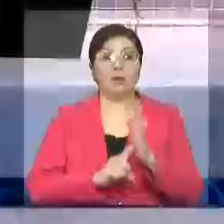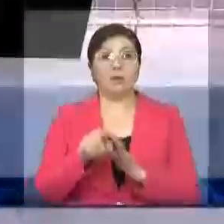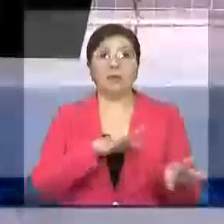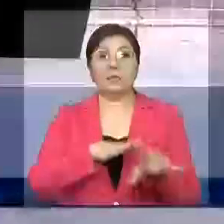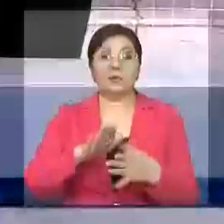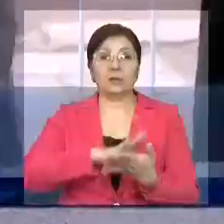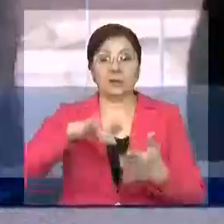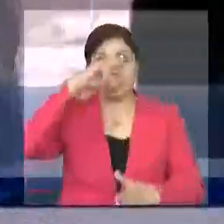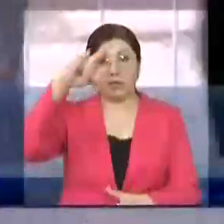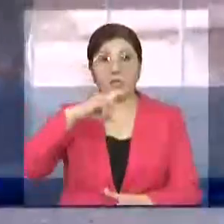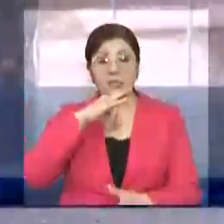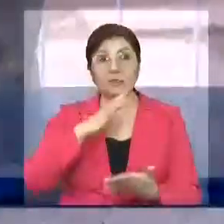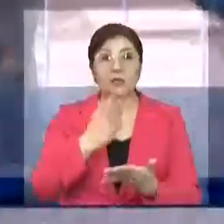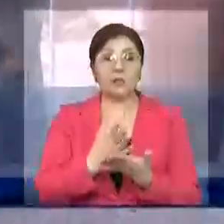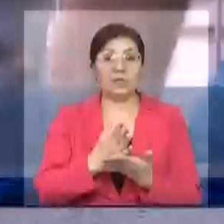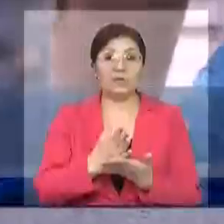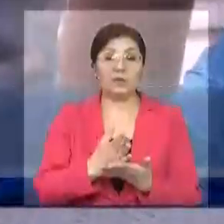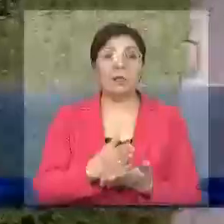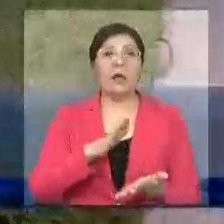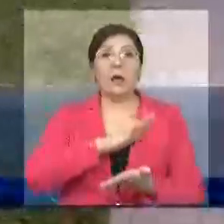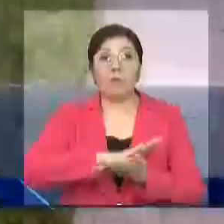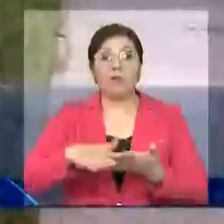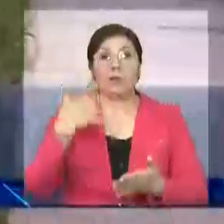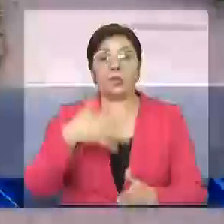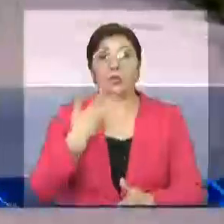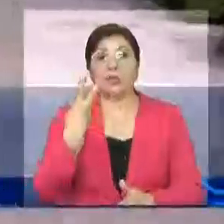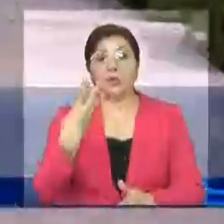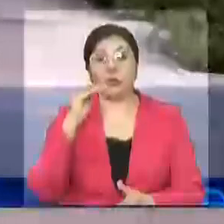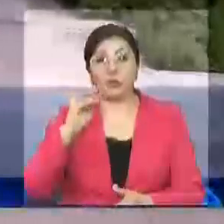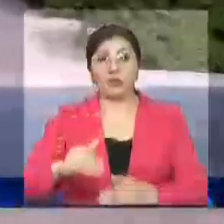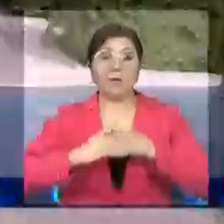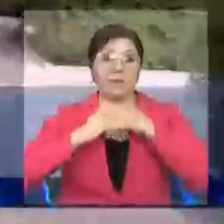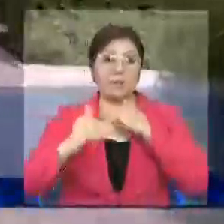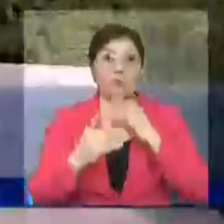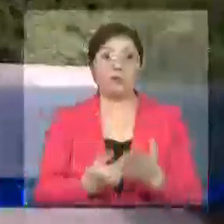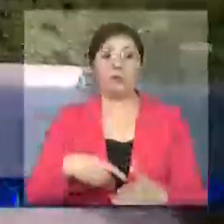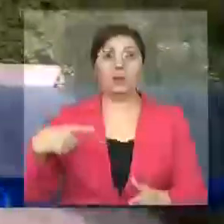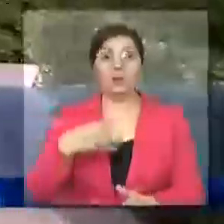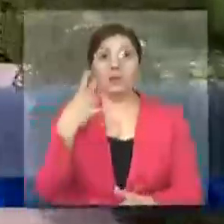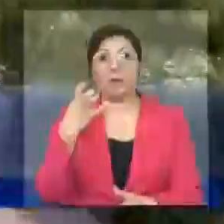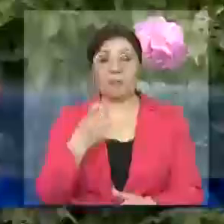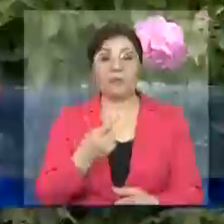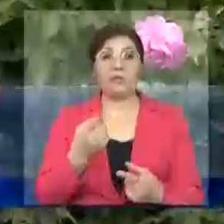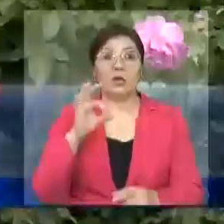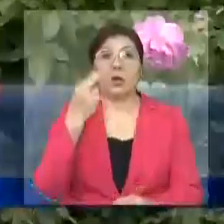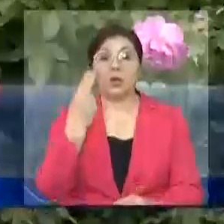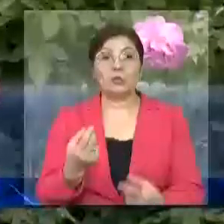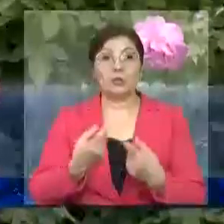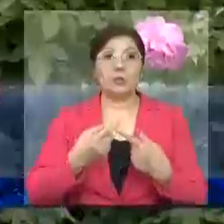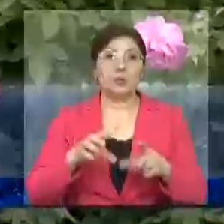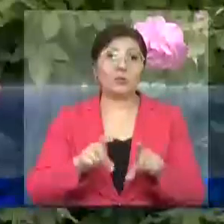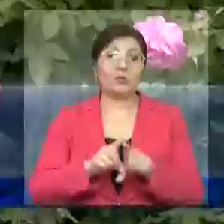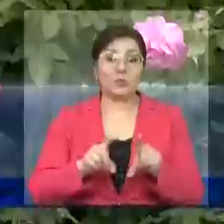«ТАЗА Казахстан» по области было приведено в порядок свыше 53 тысяч дворов, охвачено около 1500 социальных объектов, убраны